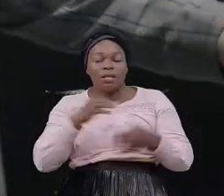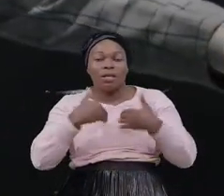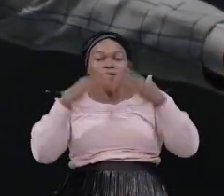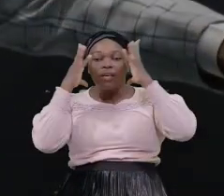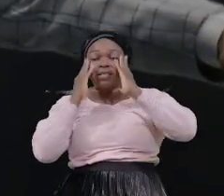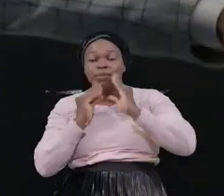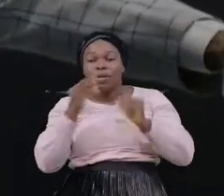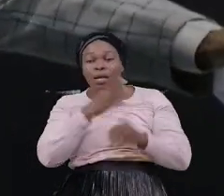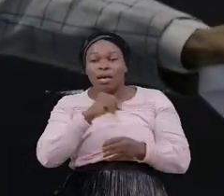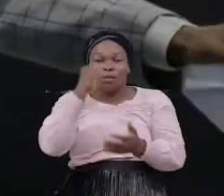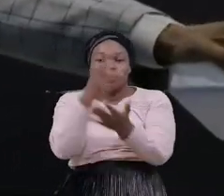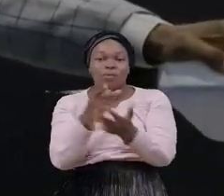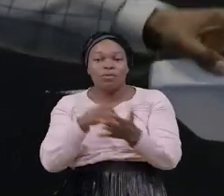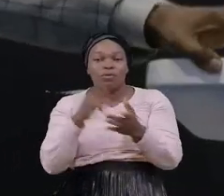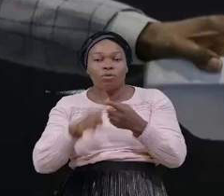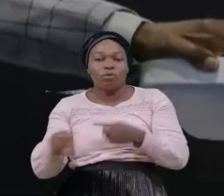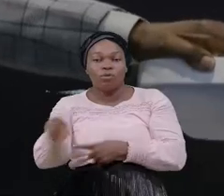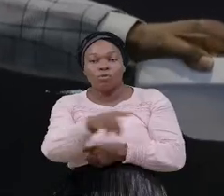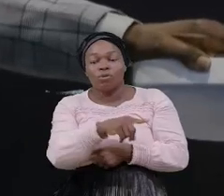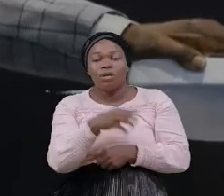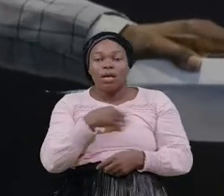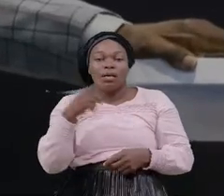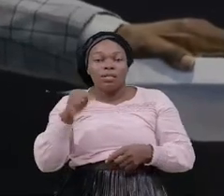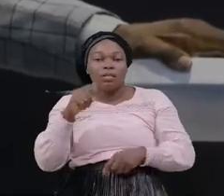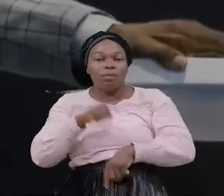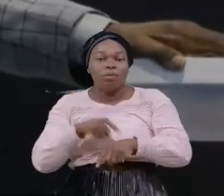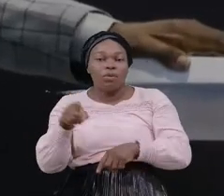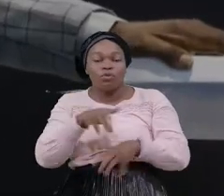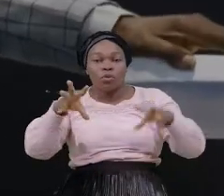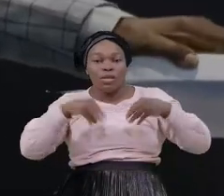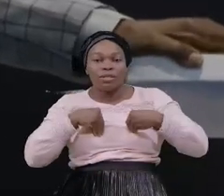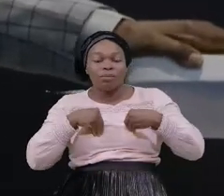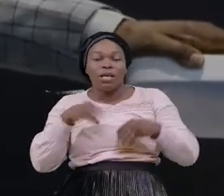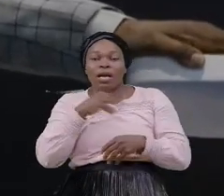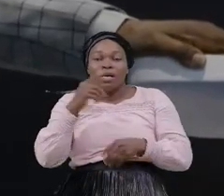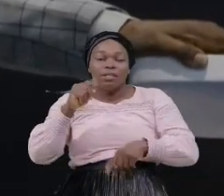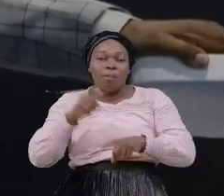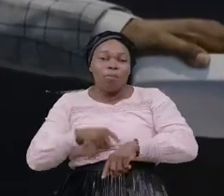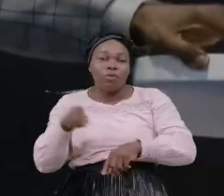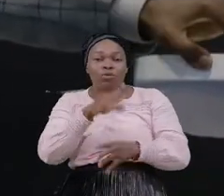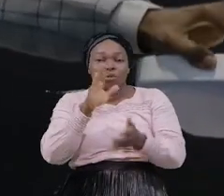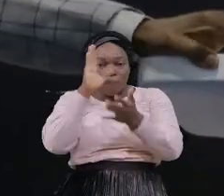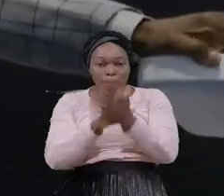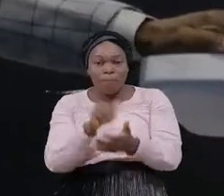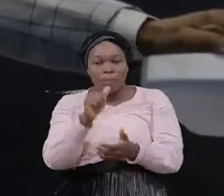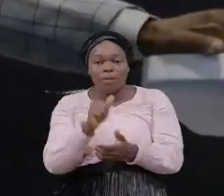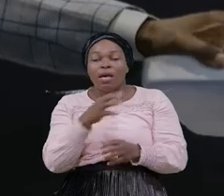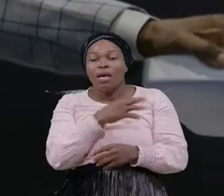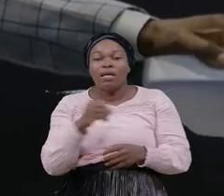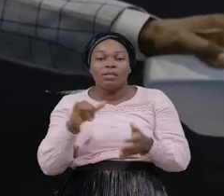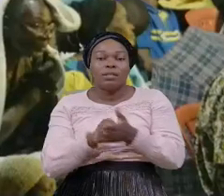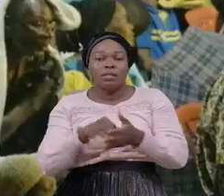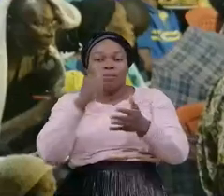expérimenté, je vous le confirme. Et dès que vous l'acceptez, dès que vous croyez cela, la